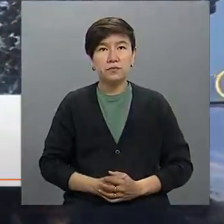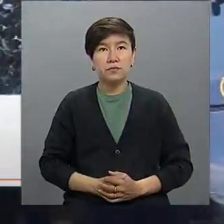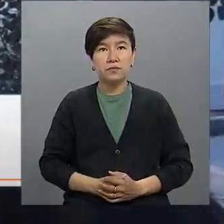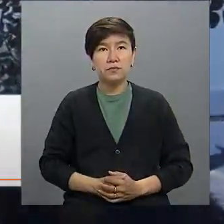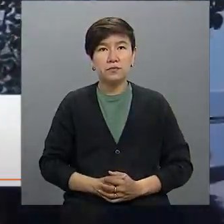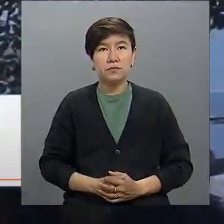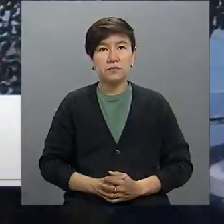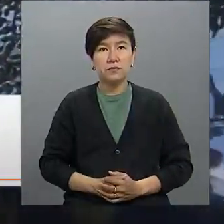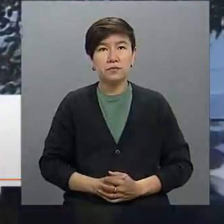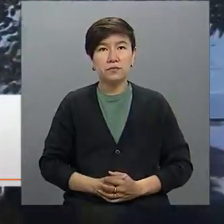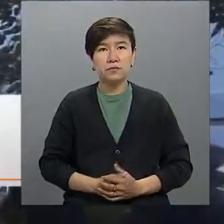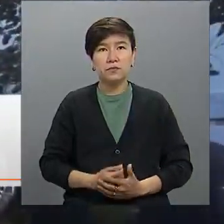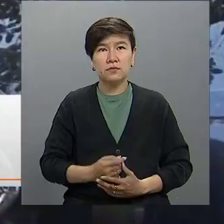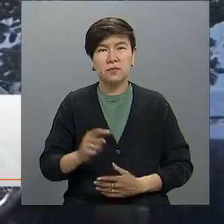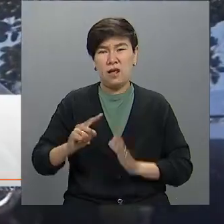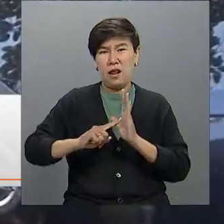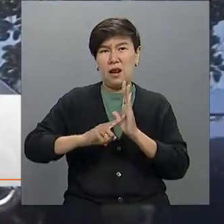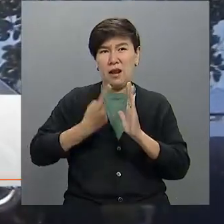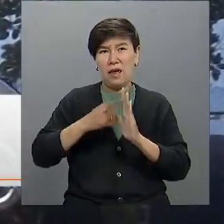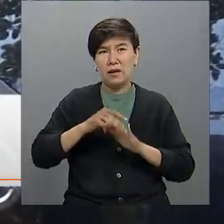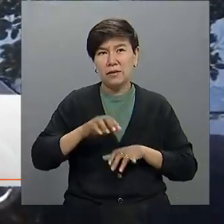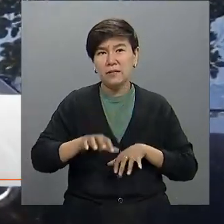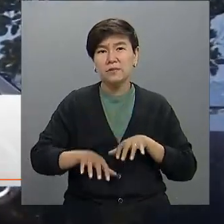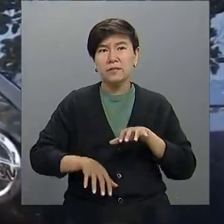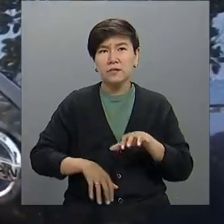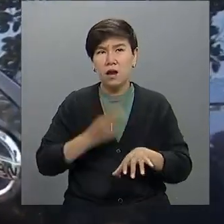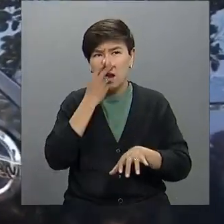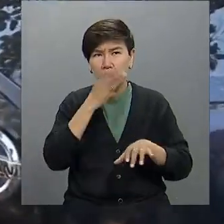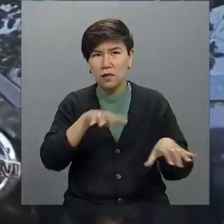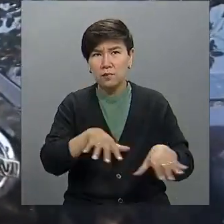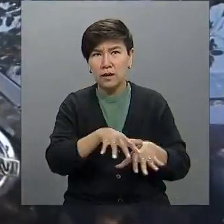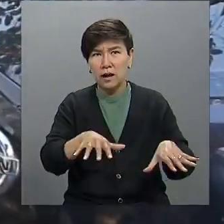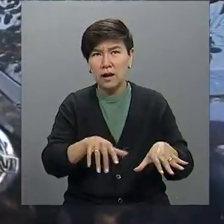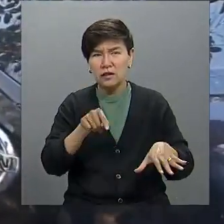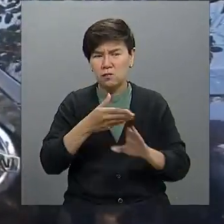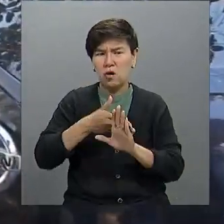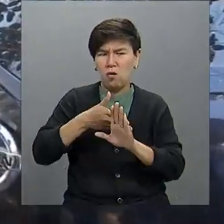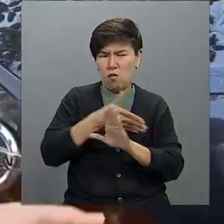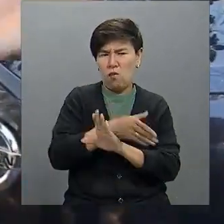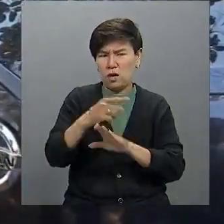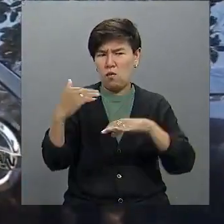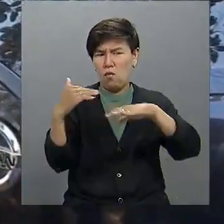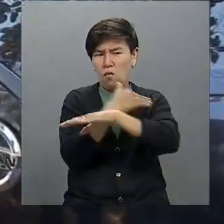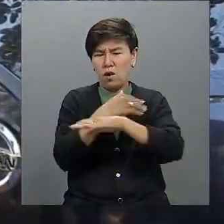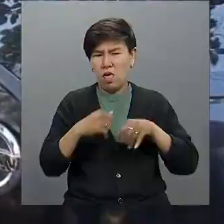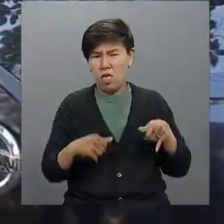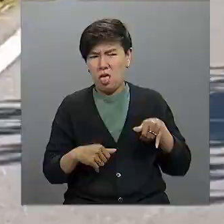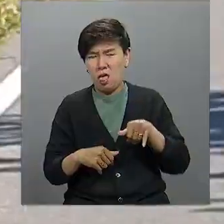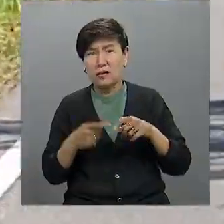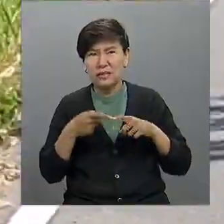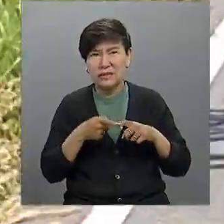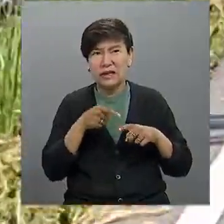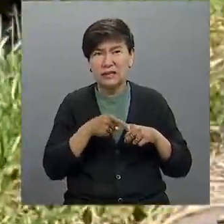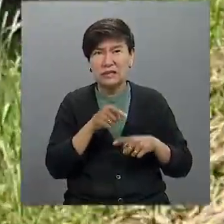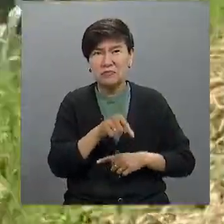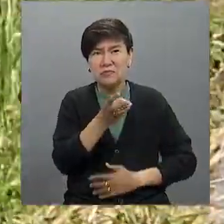ตอนแรกเจ้าหน้าที่บอกว่ามันวิ่งปกติตัวไหนแล้วน่าจะพึ่งก่อนที่จะข้ามตรงนี้เฉย ๆตรงนี้อาจจะมีรวดน้ำ แต่ว่าเราก็ต้องตรวจสอบเองก่อนว่าสรุปแล้วมันมี